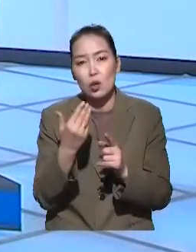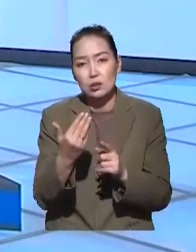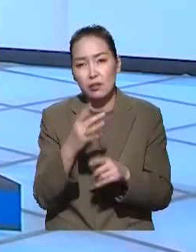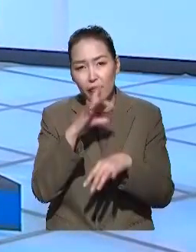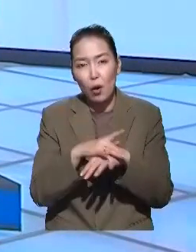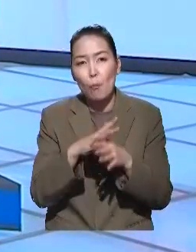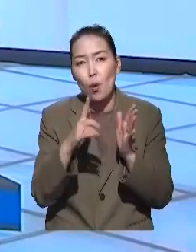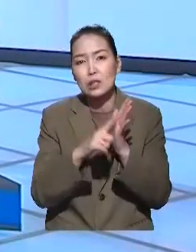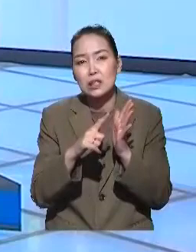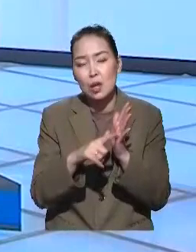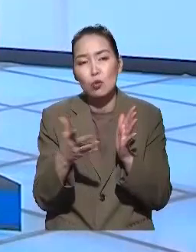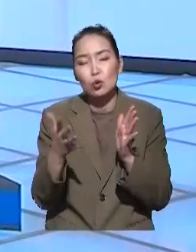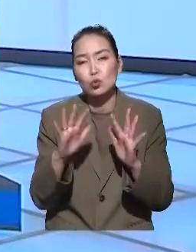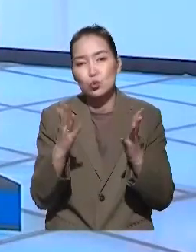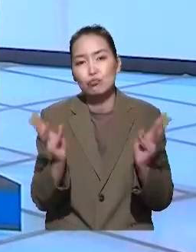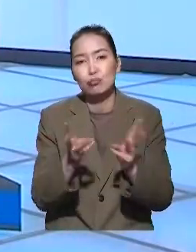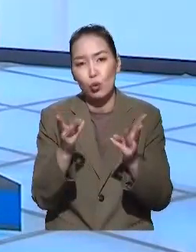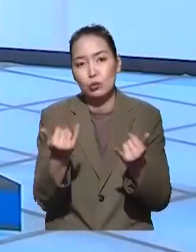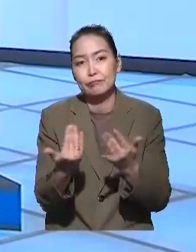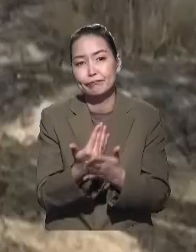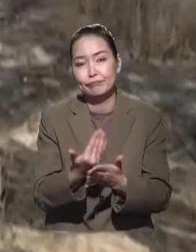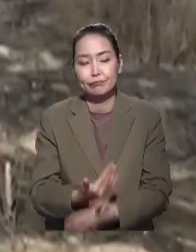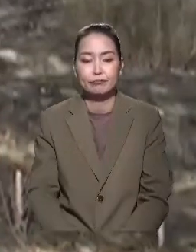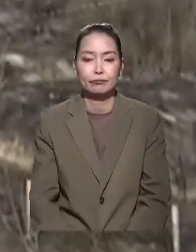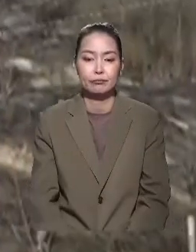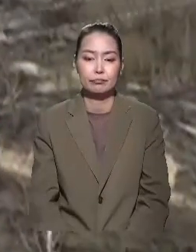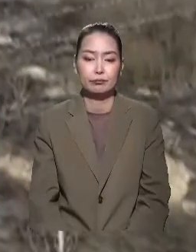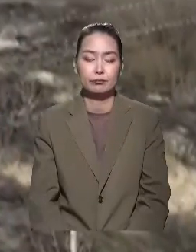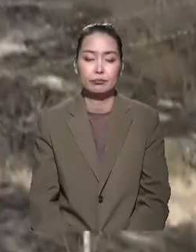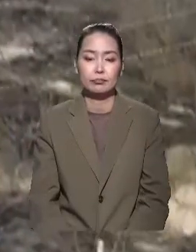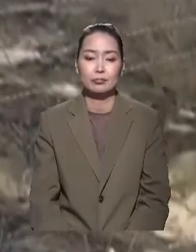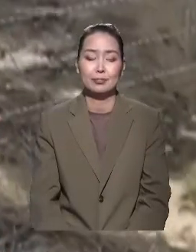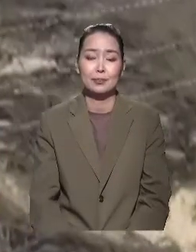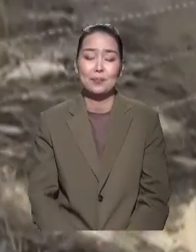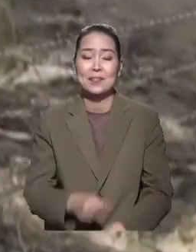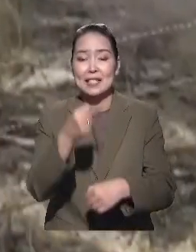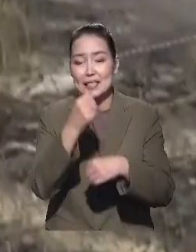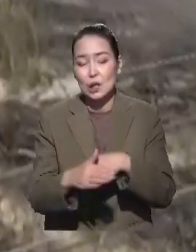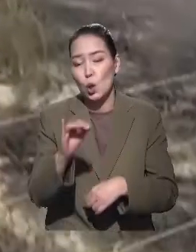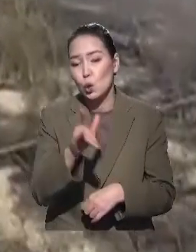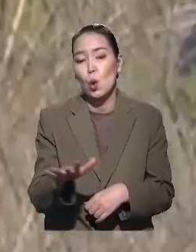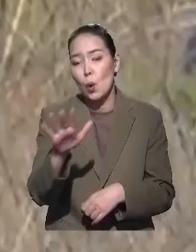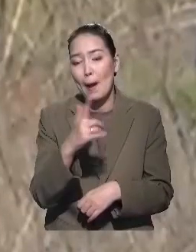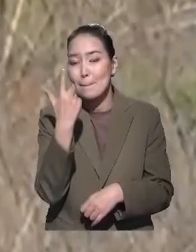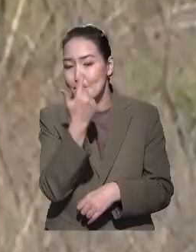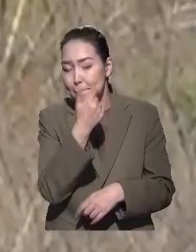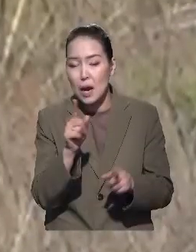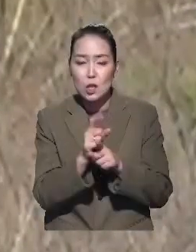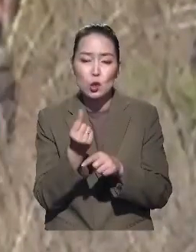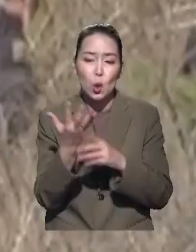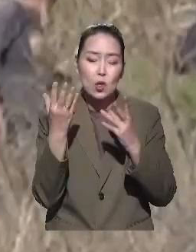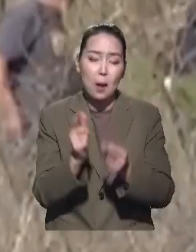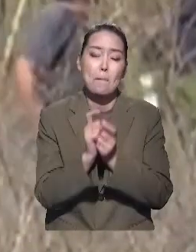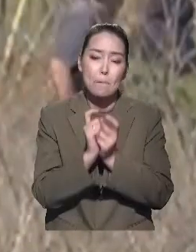случаев возгорания. Дана Ермак продолжит тему. Сельские общины центральных и южных регионов Мексики уже несколько дней борются